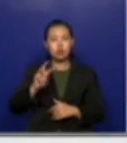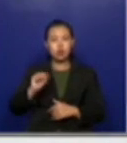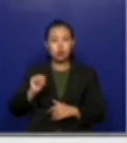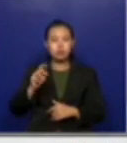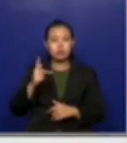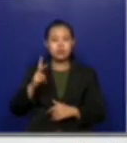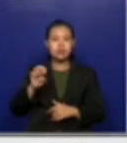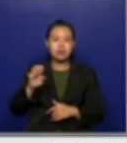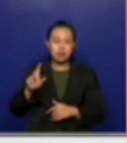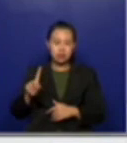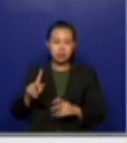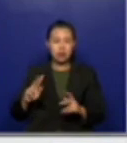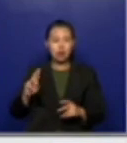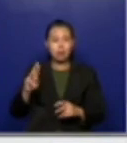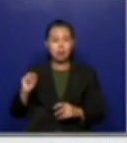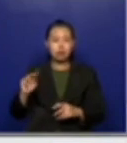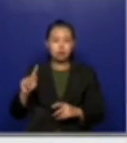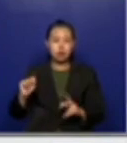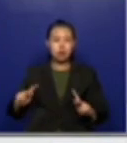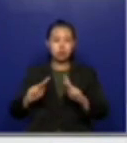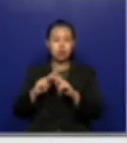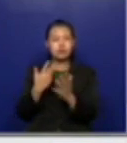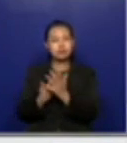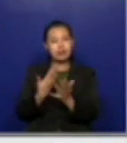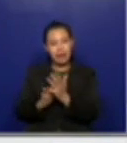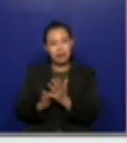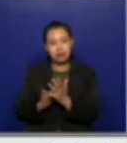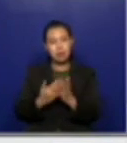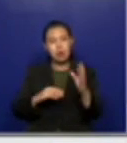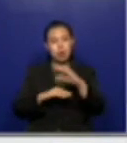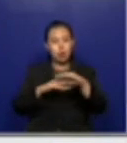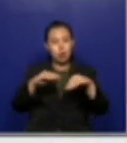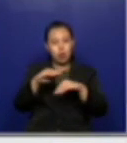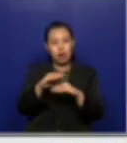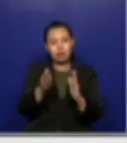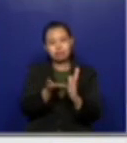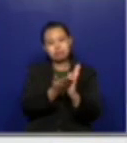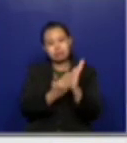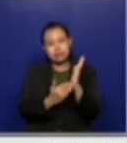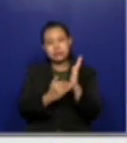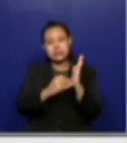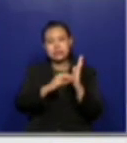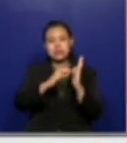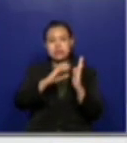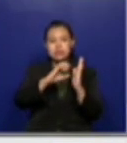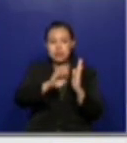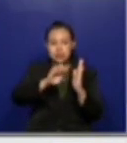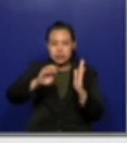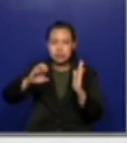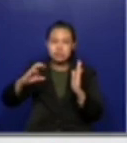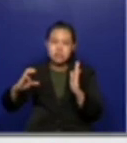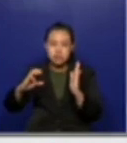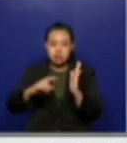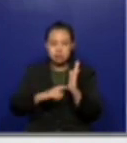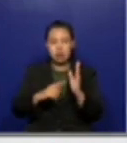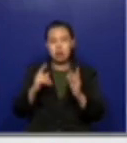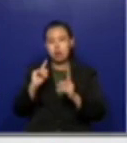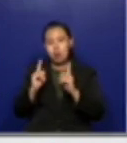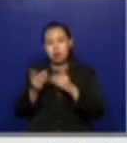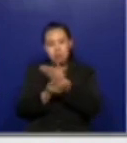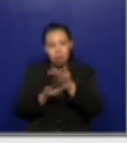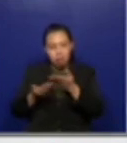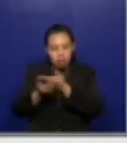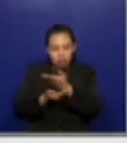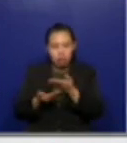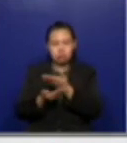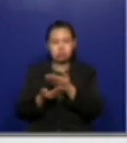ที่รัฐมนตรีคลังหลายคนลาออกเนี่ยทำให้โครงการ EEC เดินก้าวไปข้างหน้าไม่ได้ครับเพราะเขาไปเจรจากันทุกวันนี้